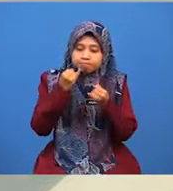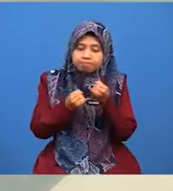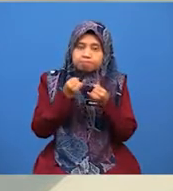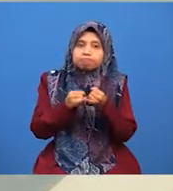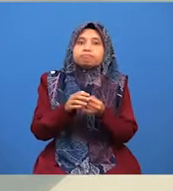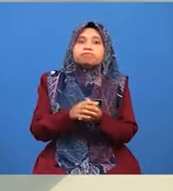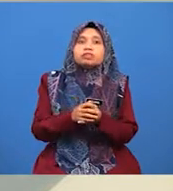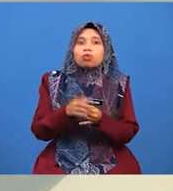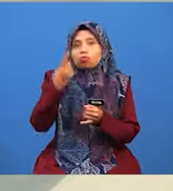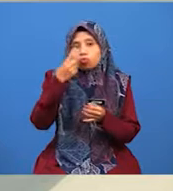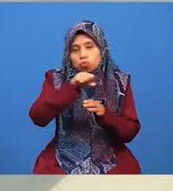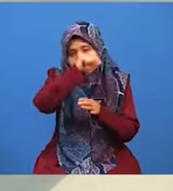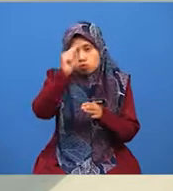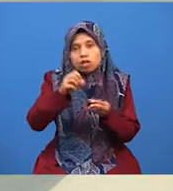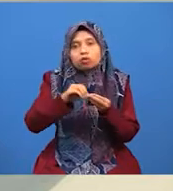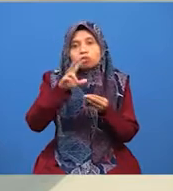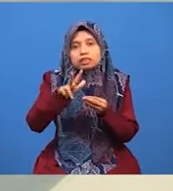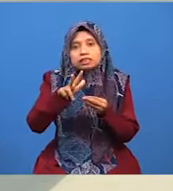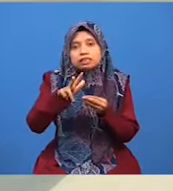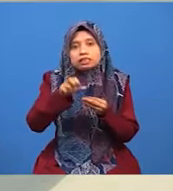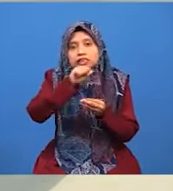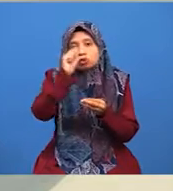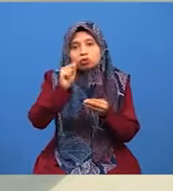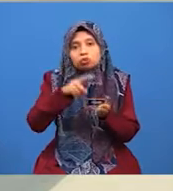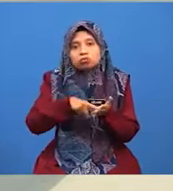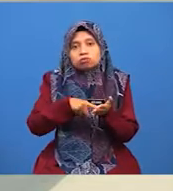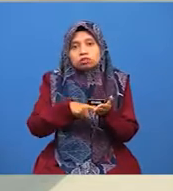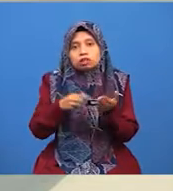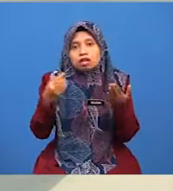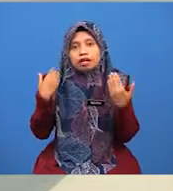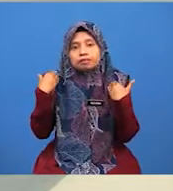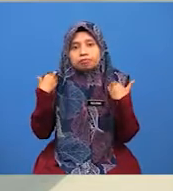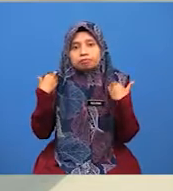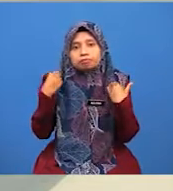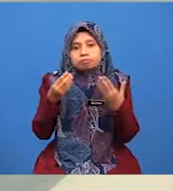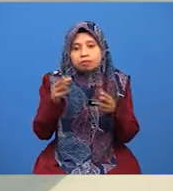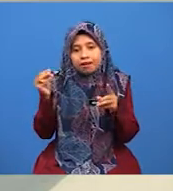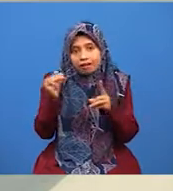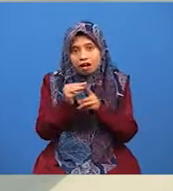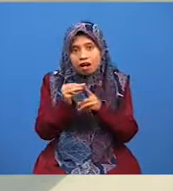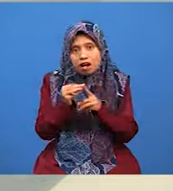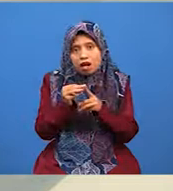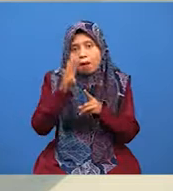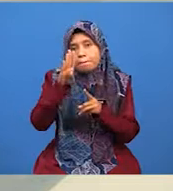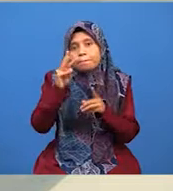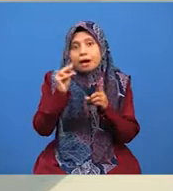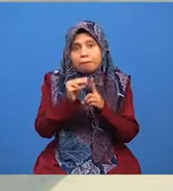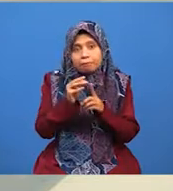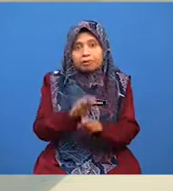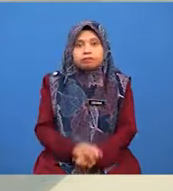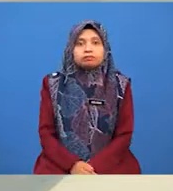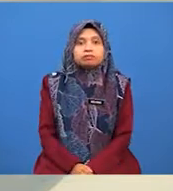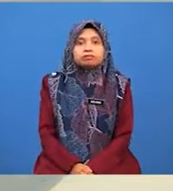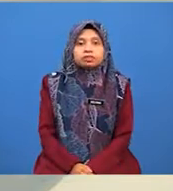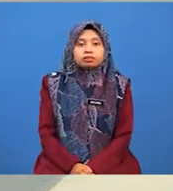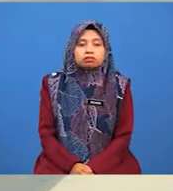Akhir sekali, bagi soalan ketiga. Soalan ini memperuntukkan markah sebanyak 4